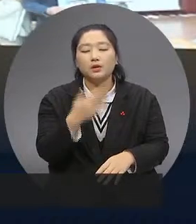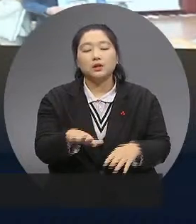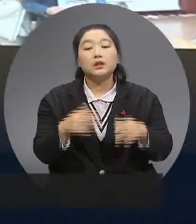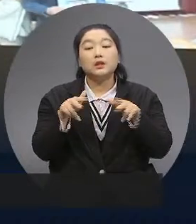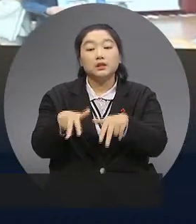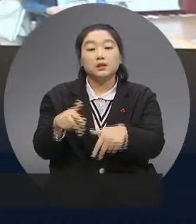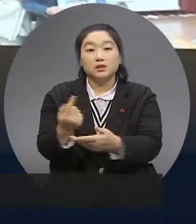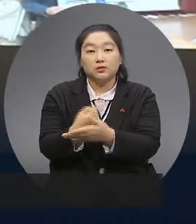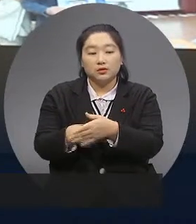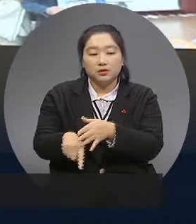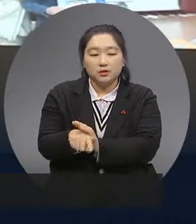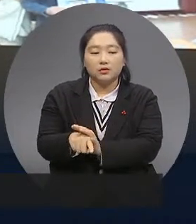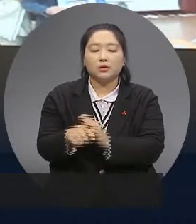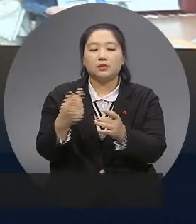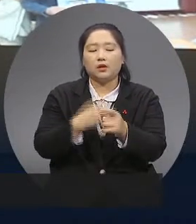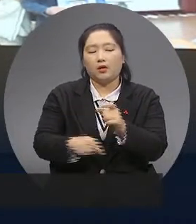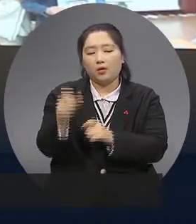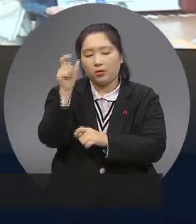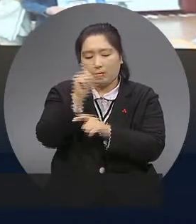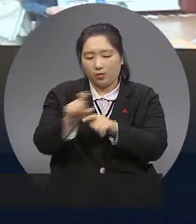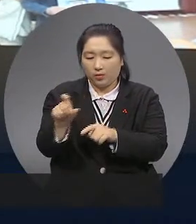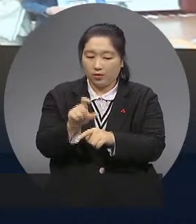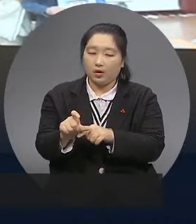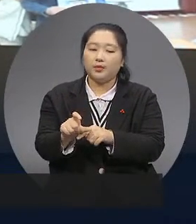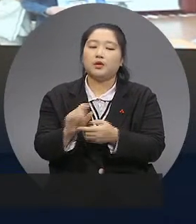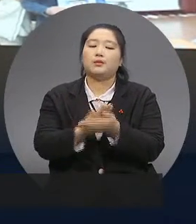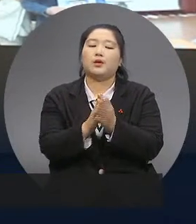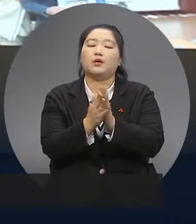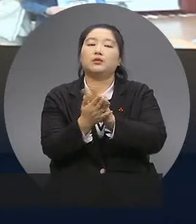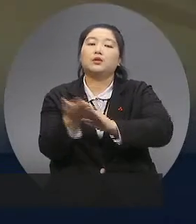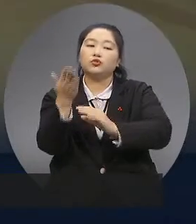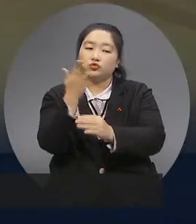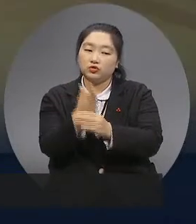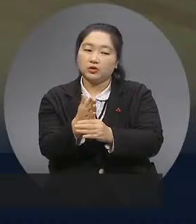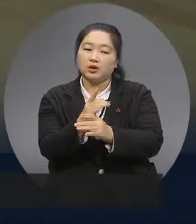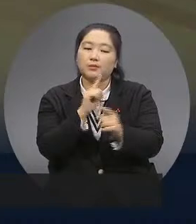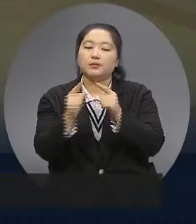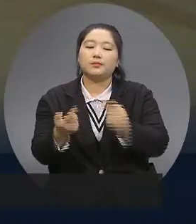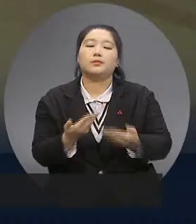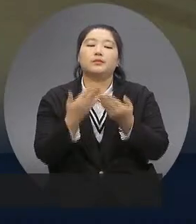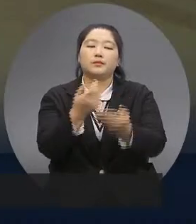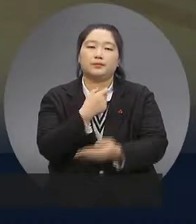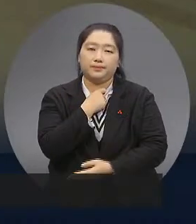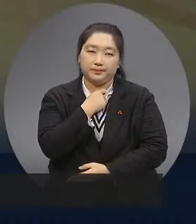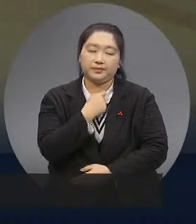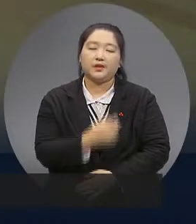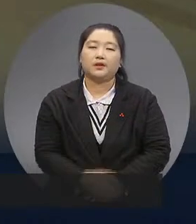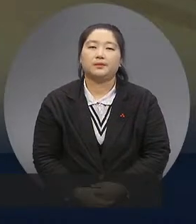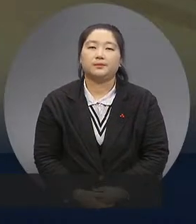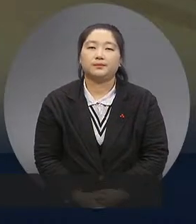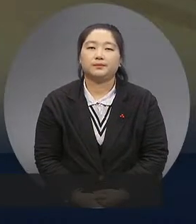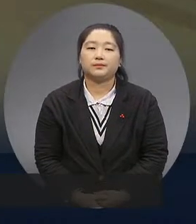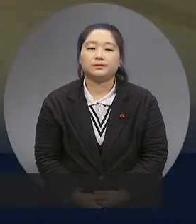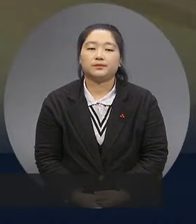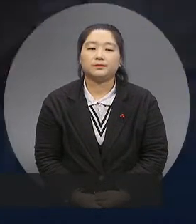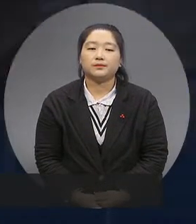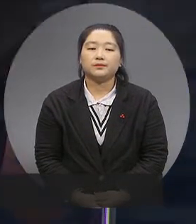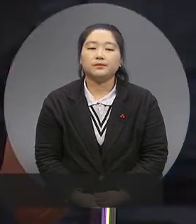우리 직원분들을 위해서 조금씩 더 고민하고 변화하고 있다는 자리, 이렇게 말씀드리고